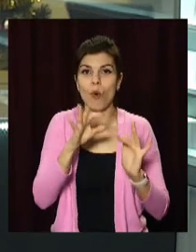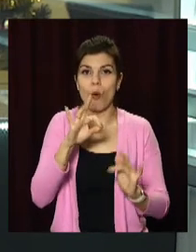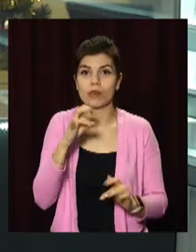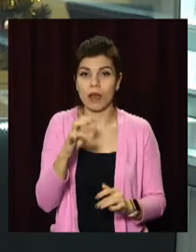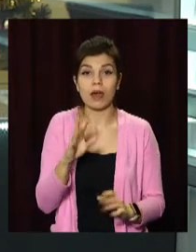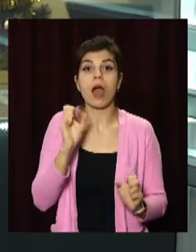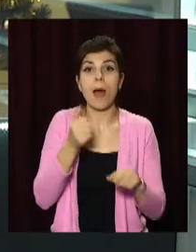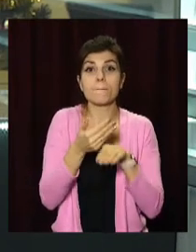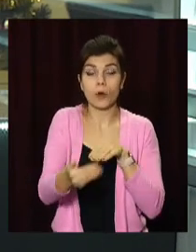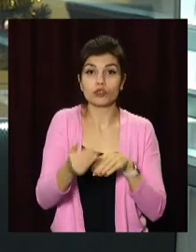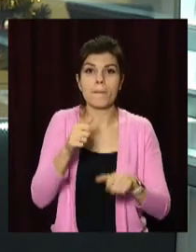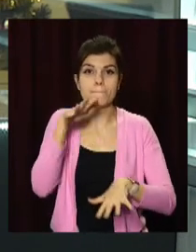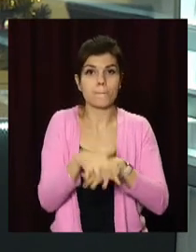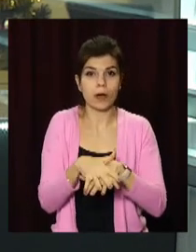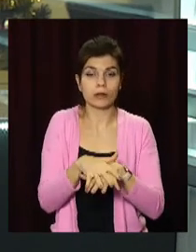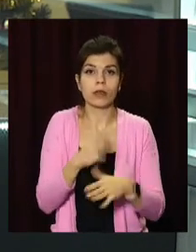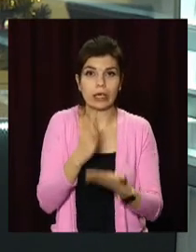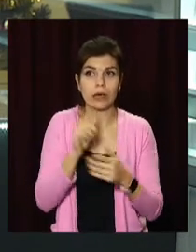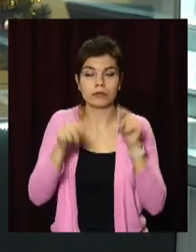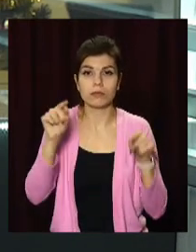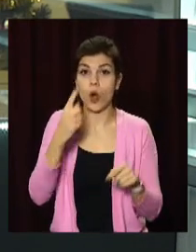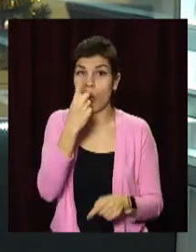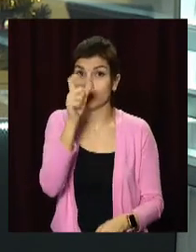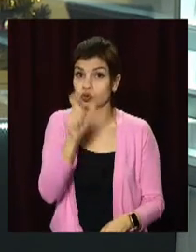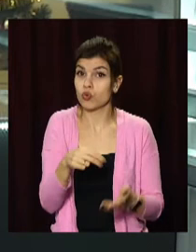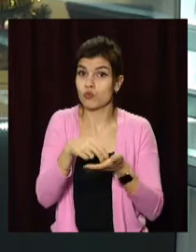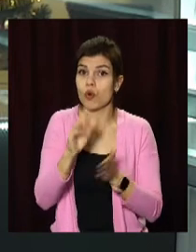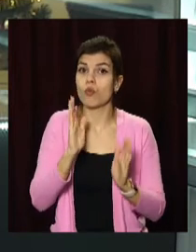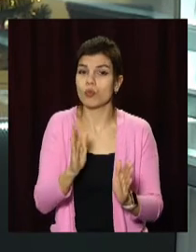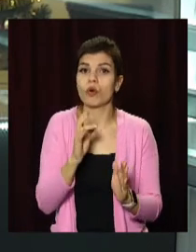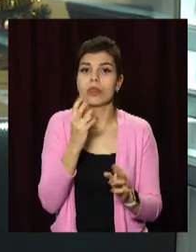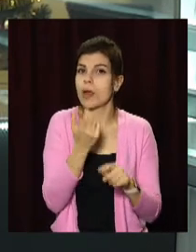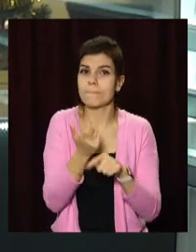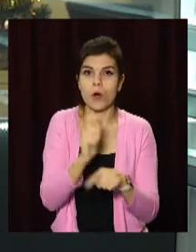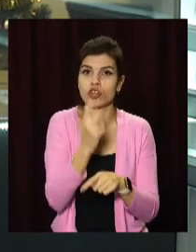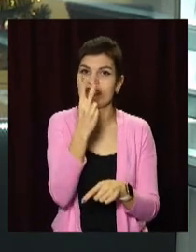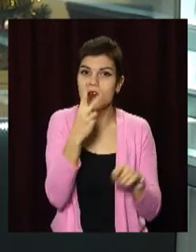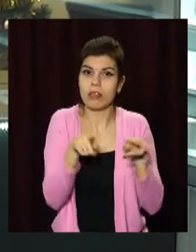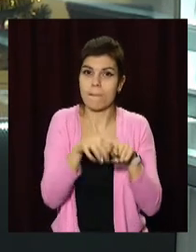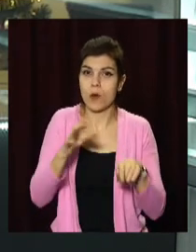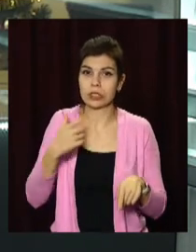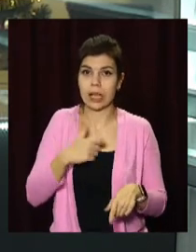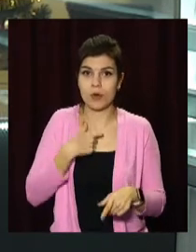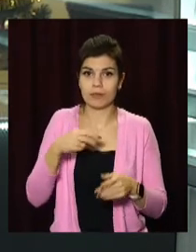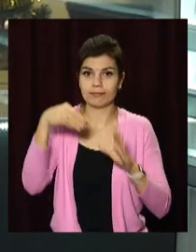мережі банків-дистриб'юторів. Одному покупцеві можна придбати буде не більше 2 таких монет.